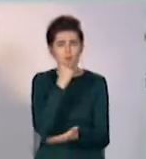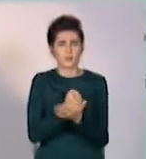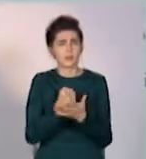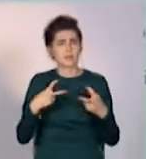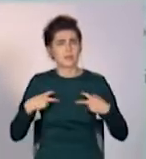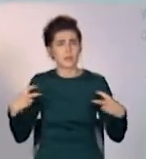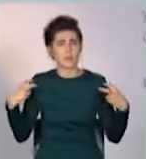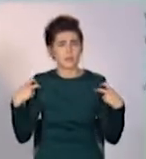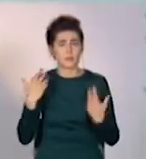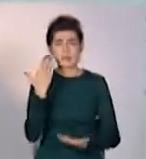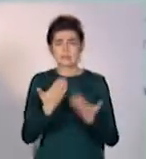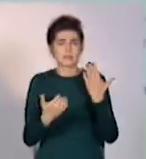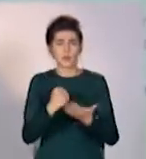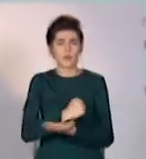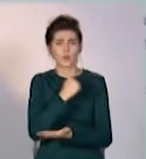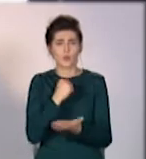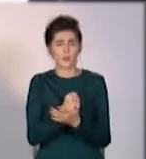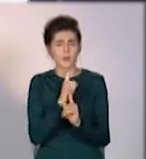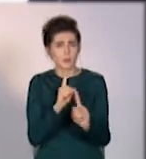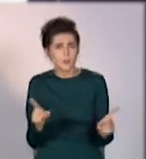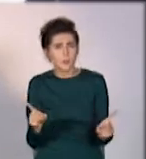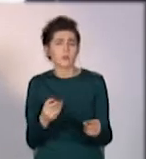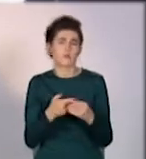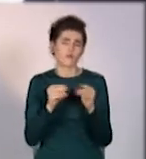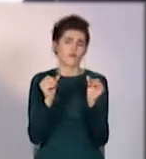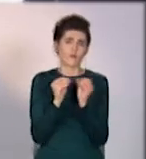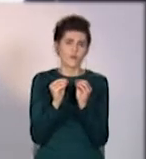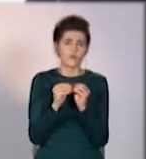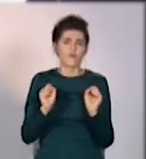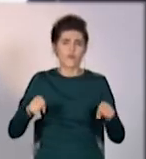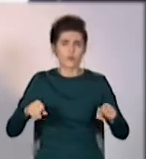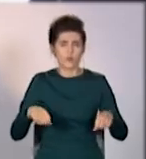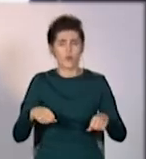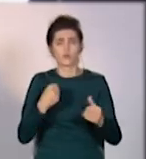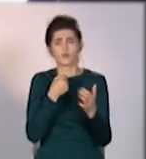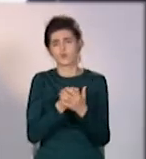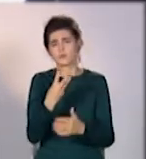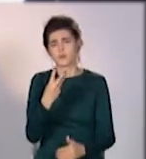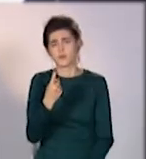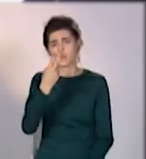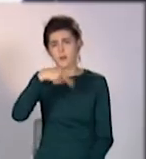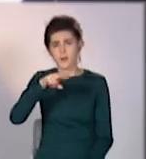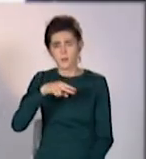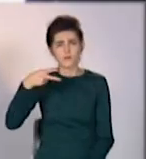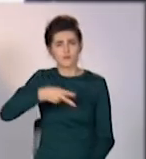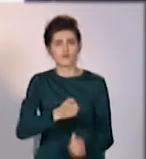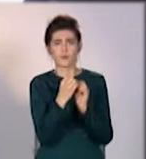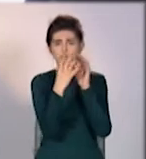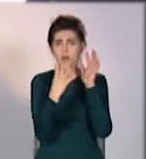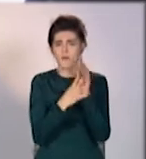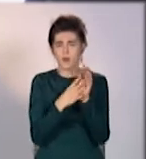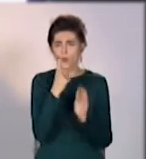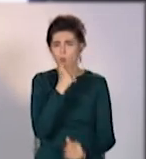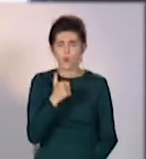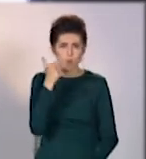депутати. Якщо не утвердимо, значить стануться старе. І вони відкажуться возити. Тобто у них договір до 31 декабря 2019 року. Для того, щоб цей